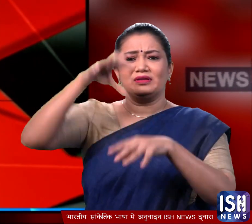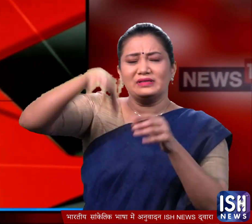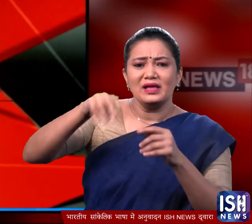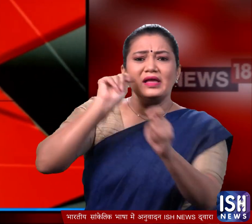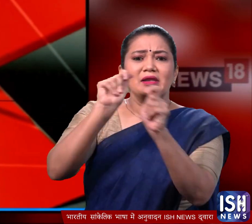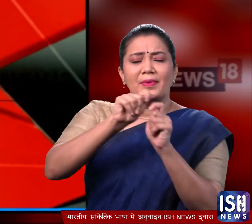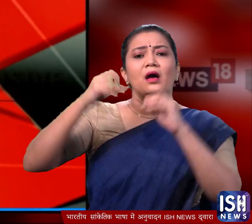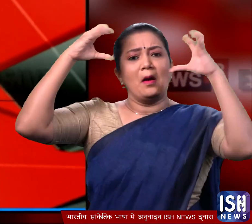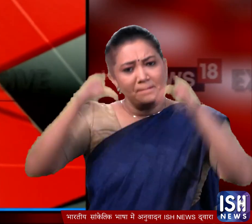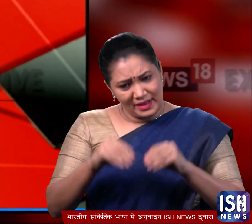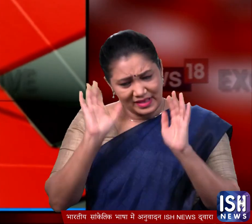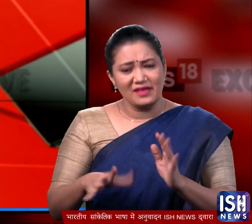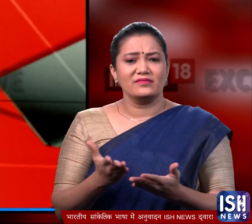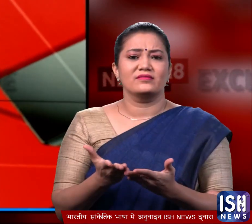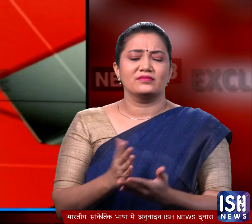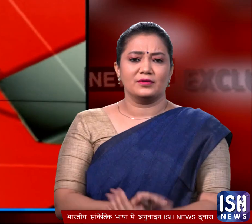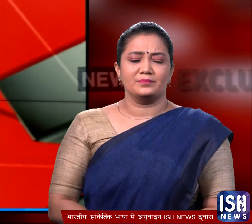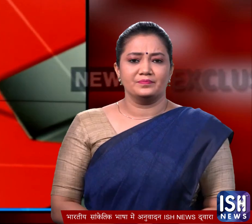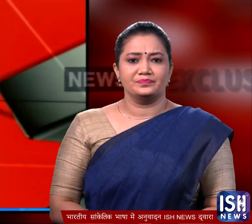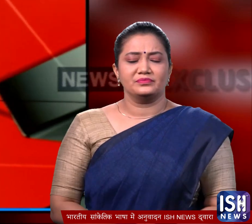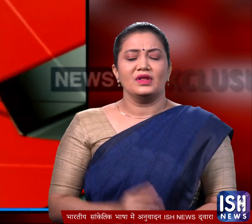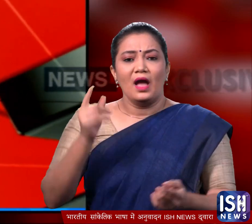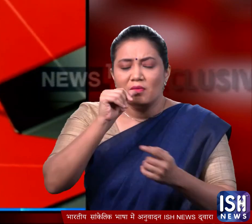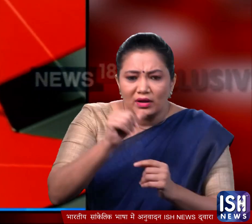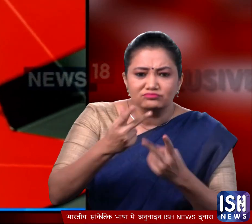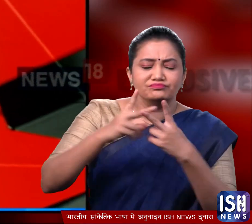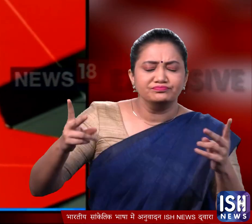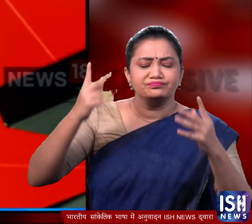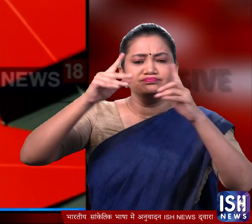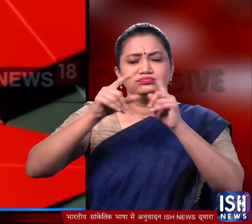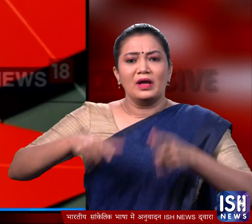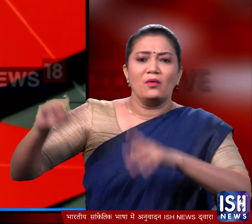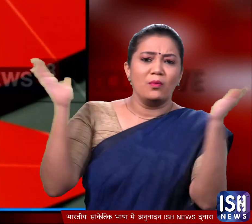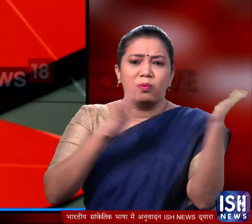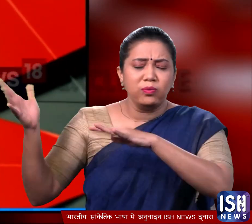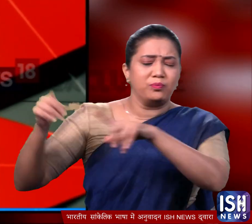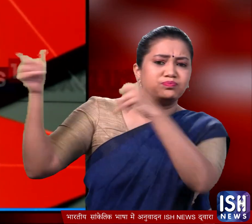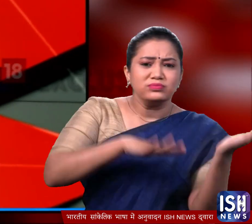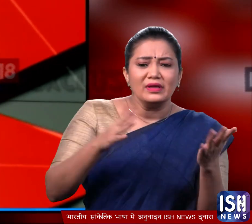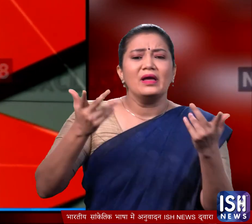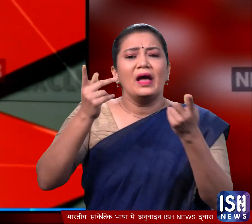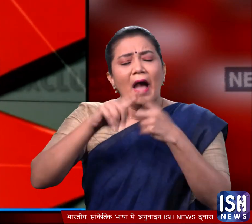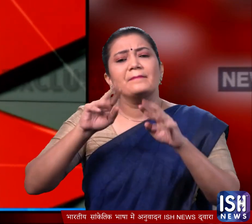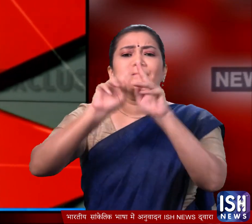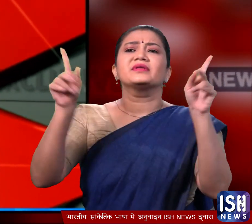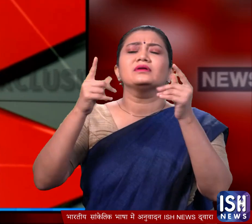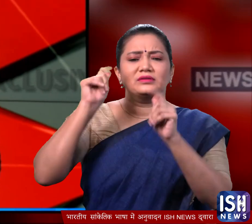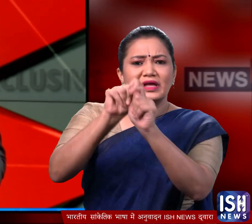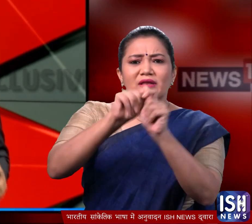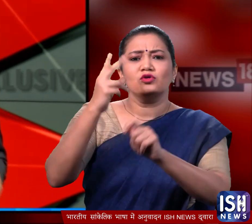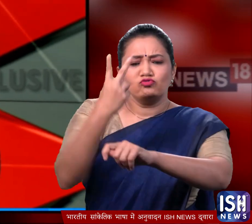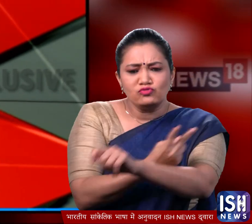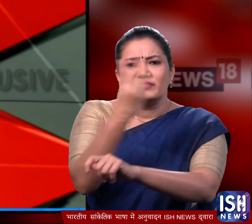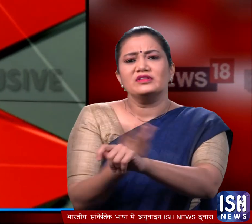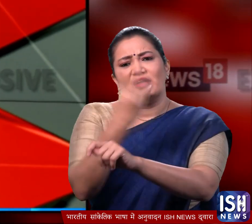सबस्टेशन की मरम्मत के लिए भी बिजली सप्लाई रोकनी पड़ती है और आंधी पानी में तार या खंभे टूटने की वजह से भी बिजली सप्लाई रुकती है, जिसे ठीक करने